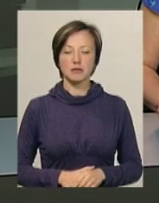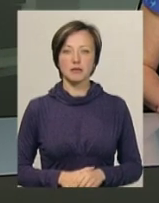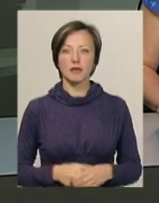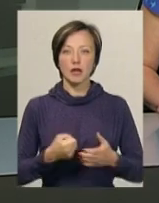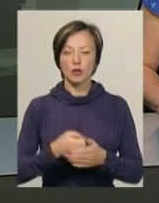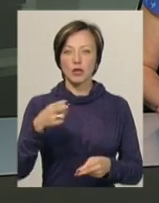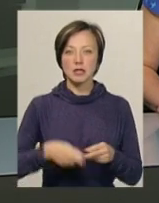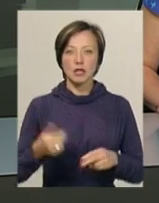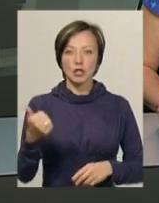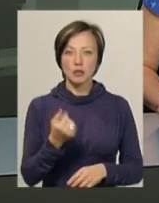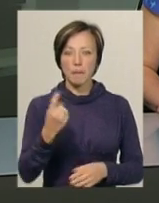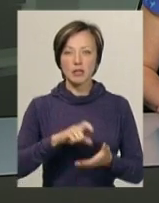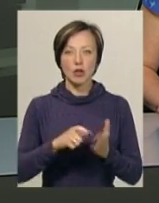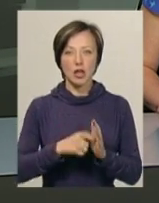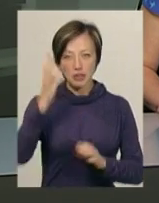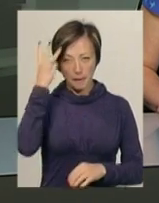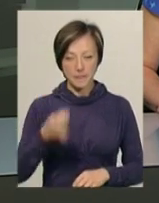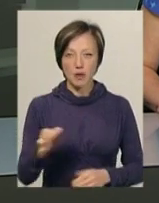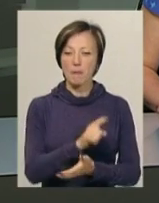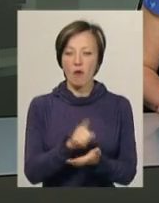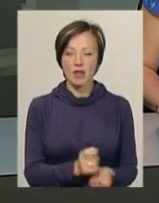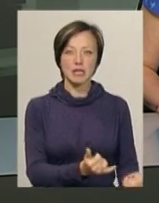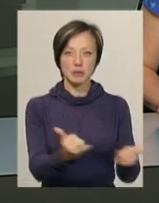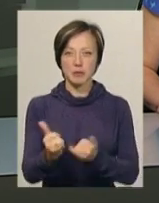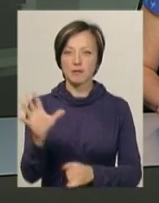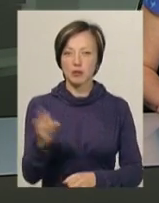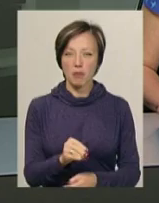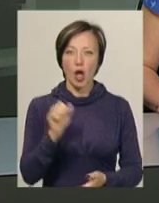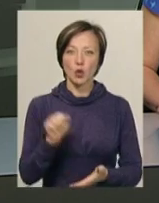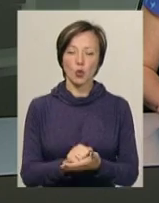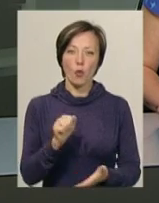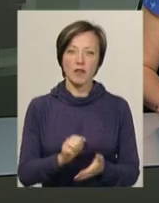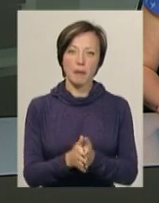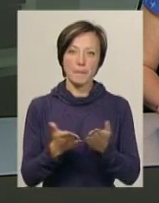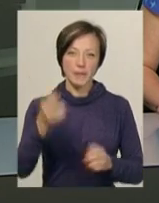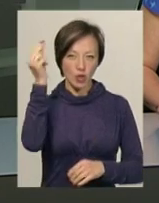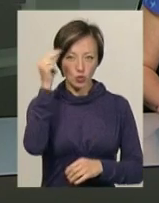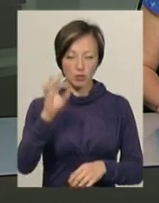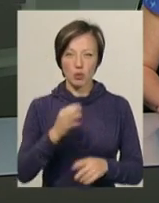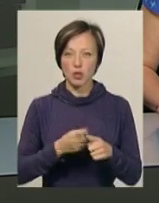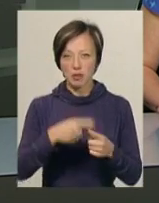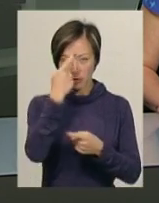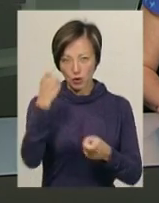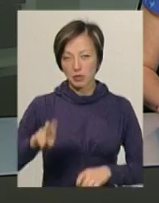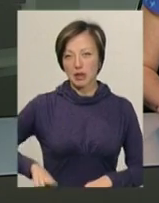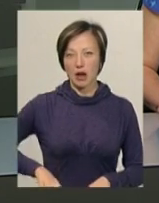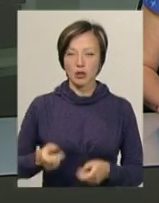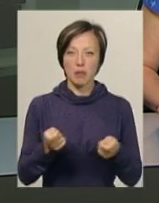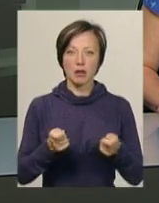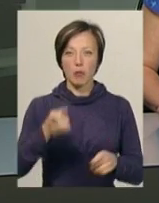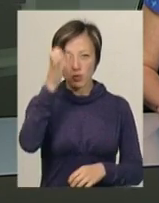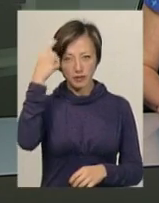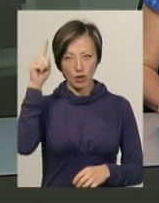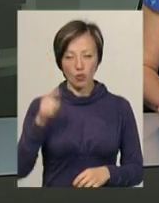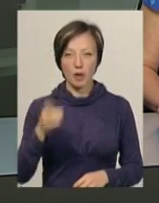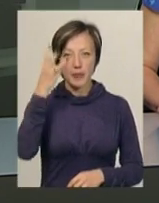До кінця тижня першокласників Хмельниччини повинні забезпечити усіма друкованими підручниками. Про це нам повідомив директор Департаменту освіти